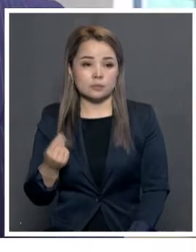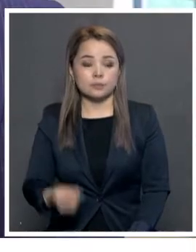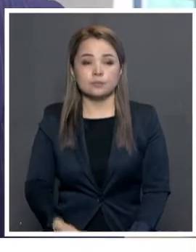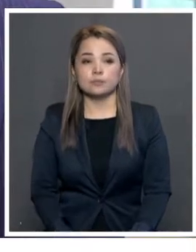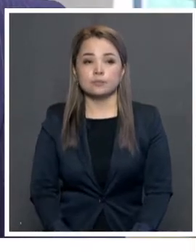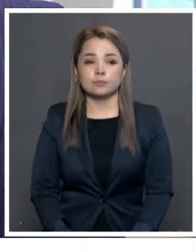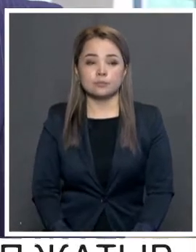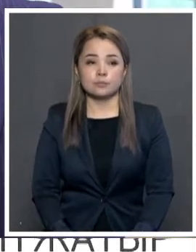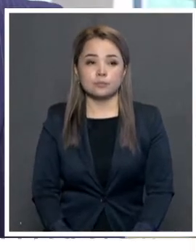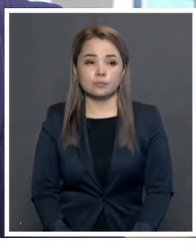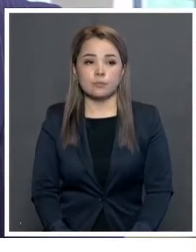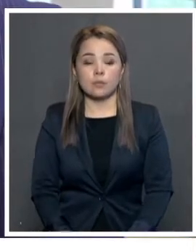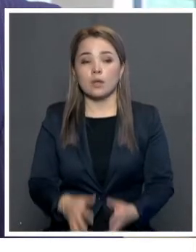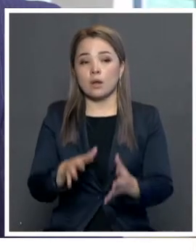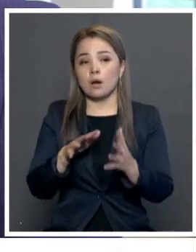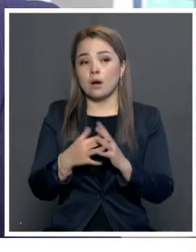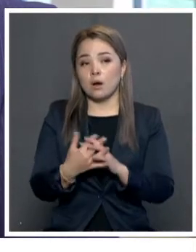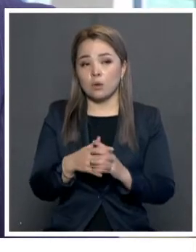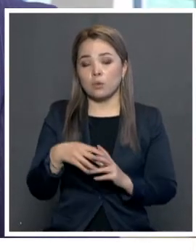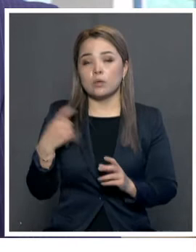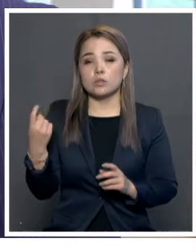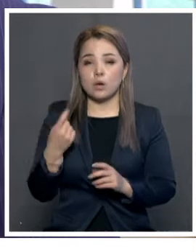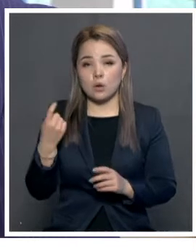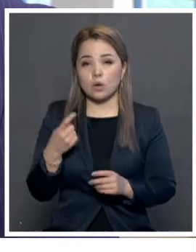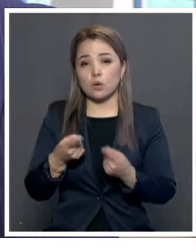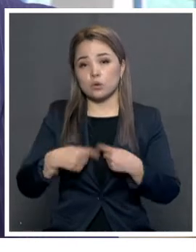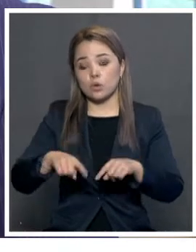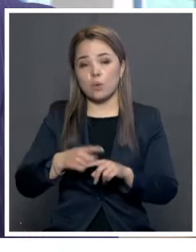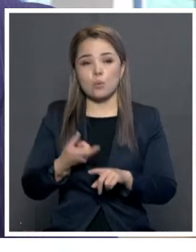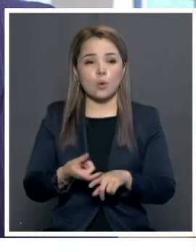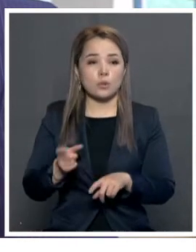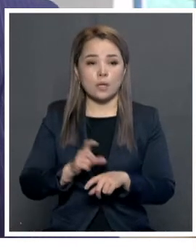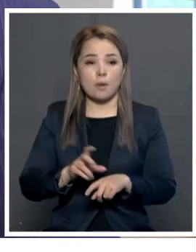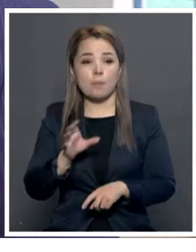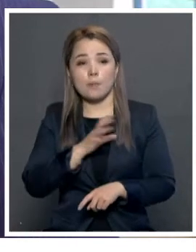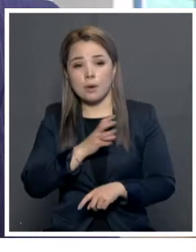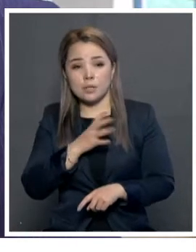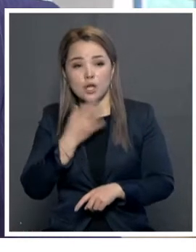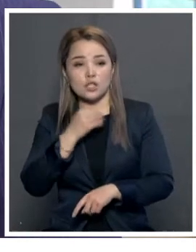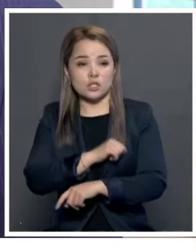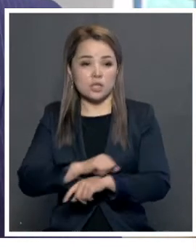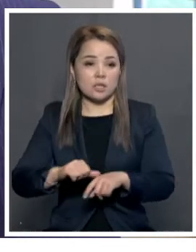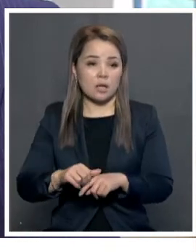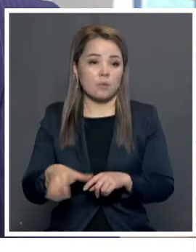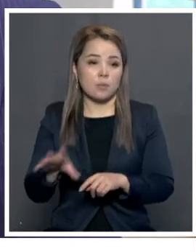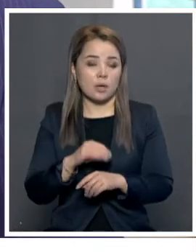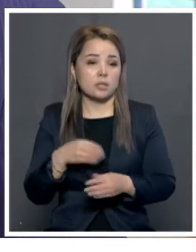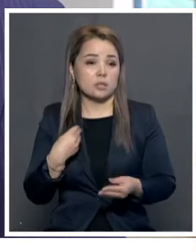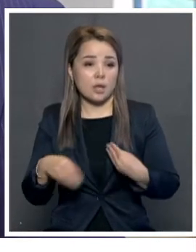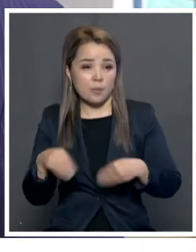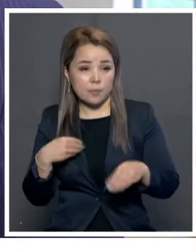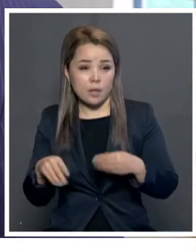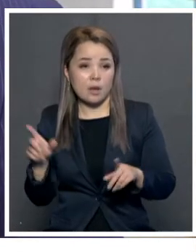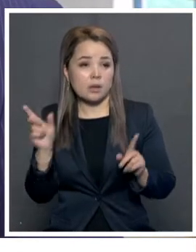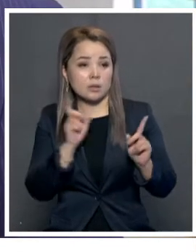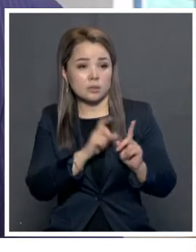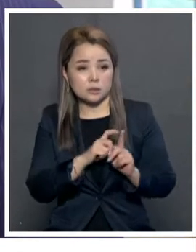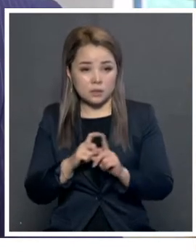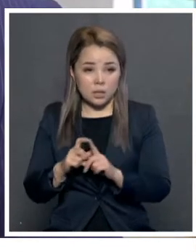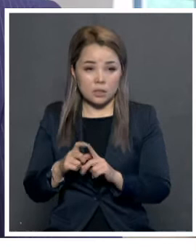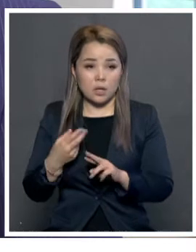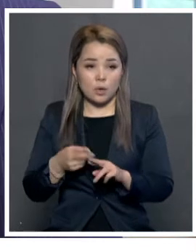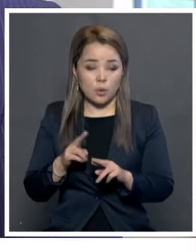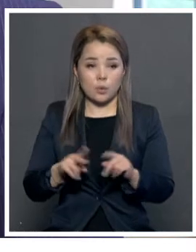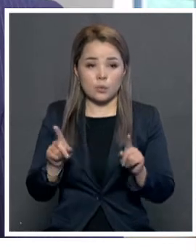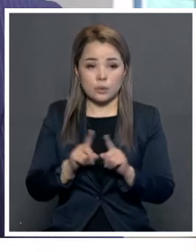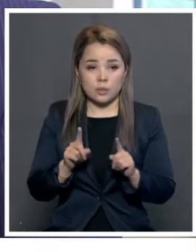Қазіргі уақытта ауыл шаруашылық ұжымдары өте бай. Олардың техникада бәрі шетелдікі. Сол үшін бізді ертең біздің